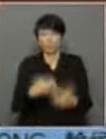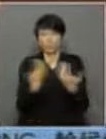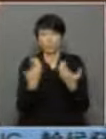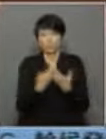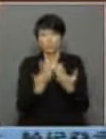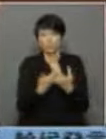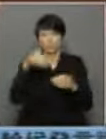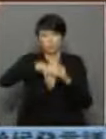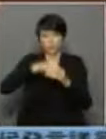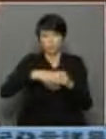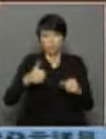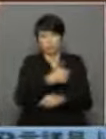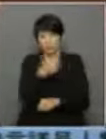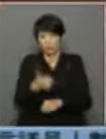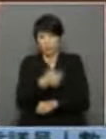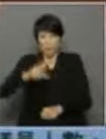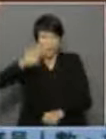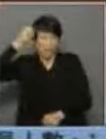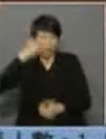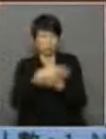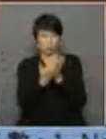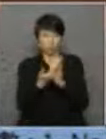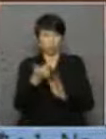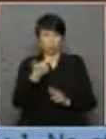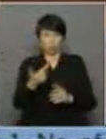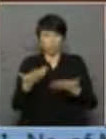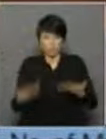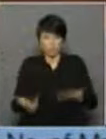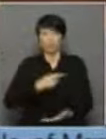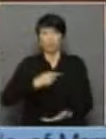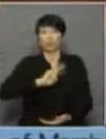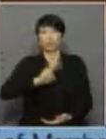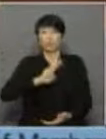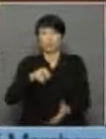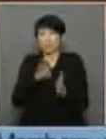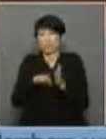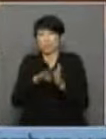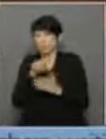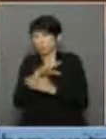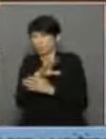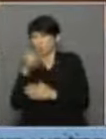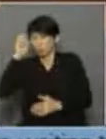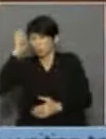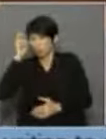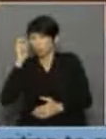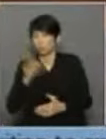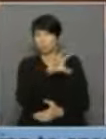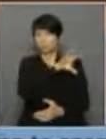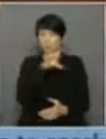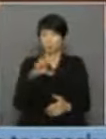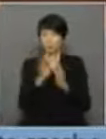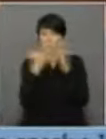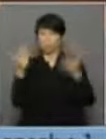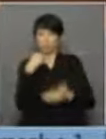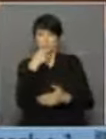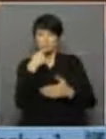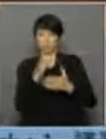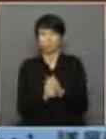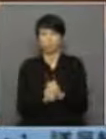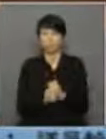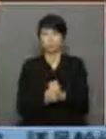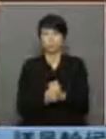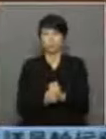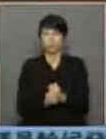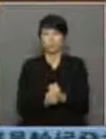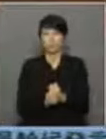已經係好多嘢都要考慮噶嘛，係咪？嗱，我而家都係陰謀論嚟噶咋。即是引用報紙講的啫，係嘛？引用一些人